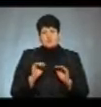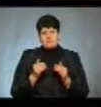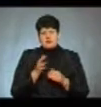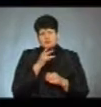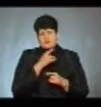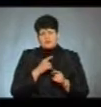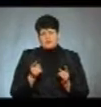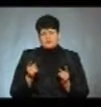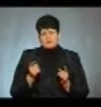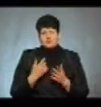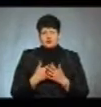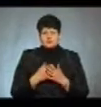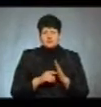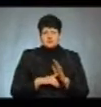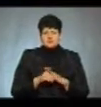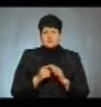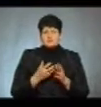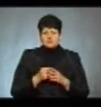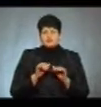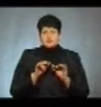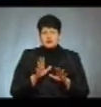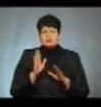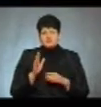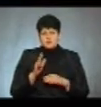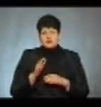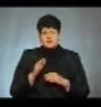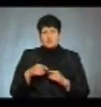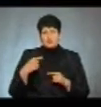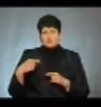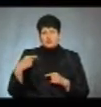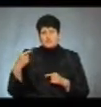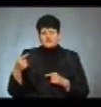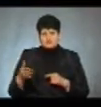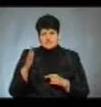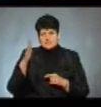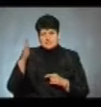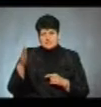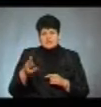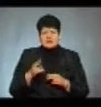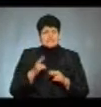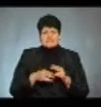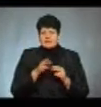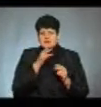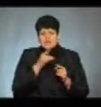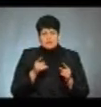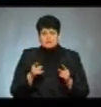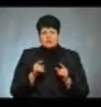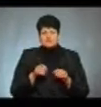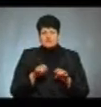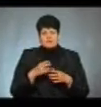терміну. Тобто вона розпочала свою дію і буде продовжуватись далі. Кінцевого терміну дії цієї постанови